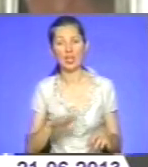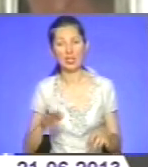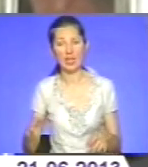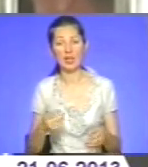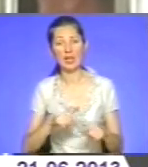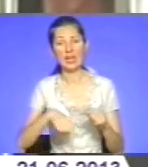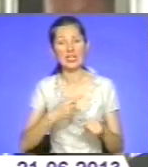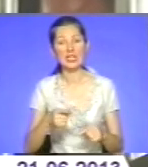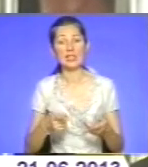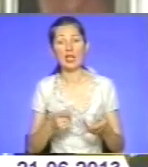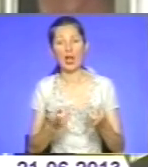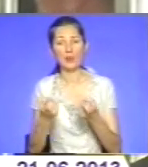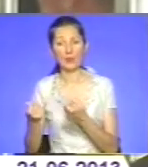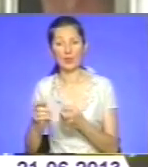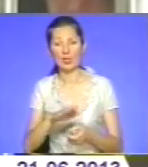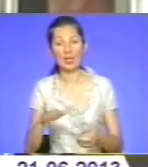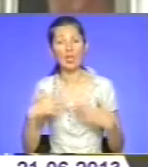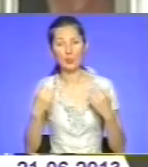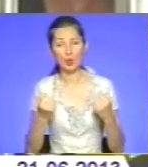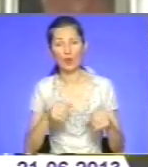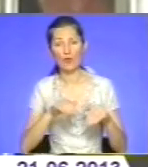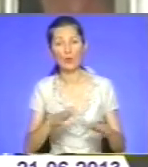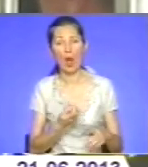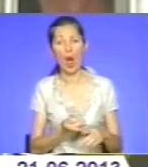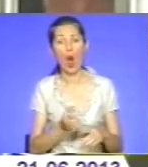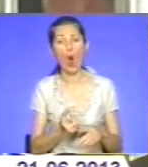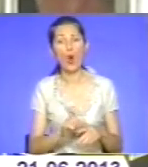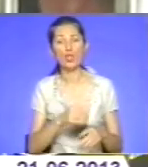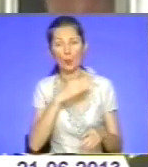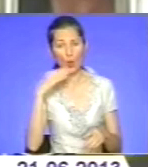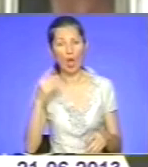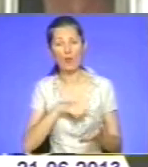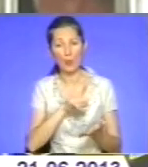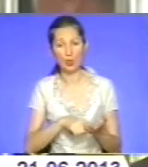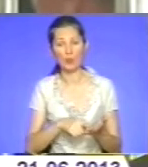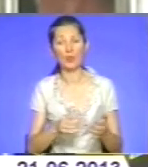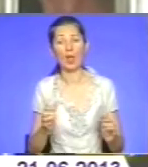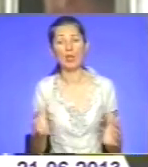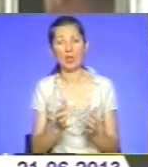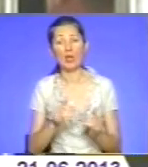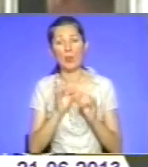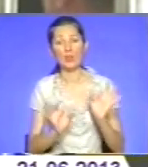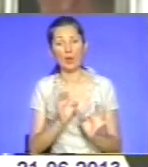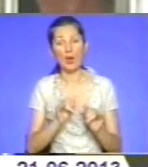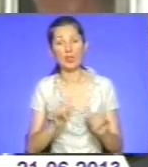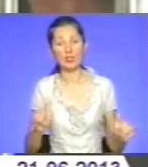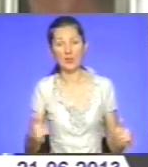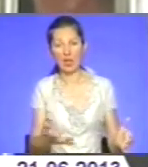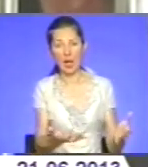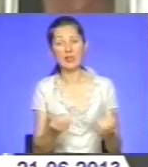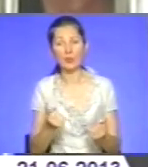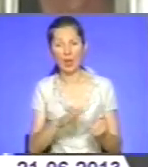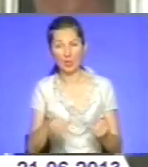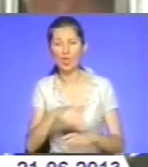спорту ми вирішуємо дуже багато питань. Ми зберігаємо їх нормальне розвиття, ми забираємо дітей з вулиці, щоб вони не попали в